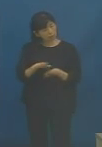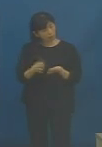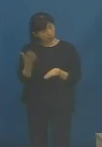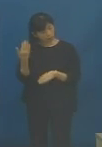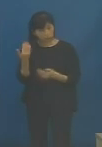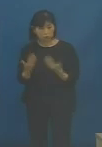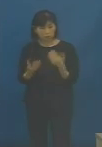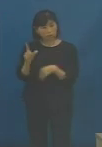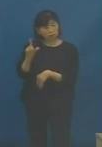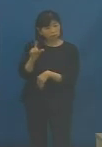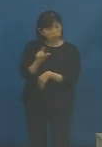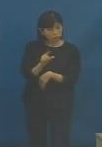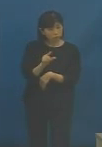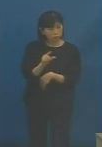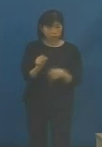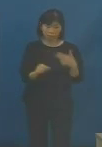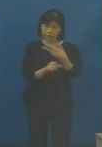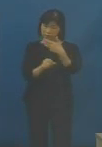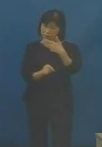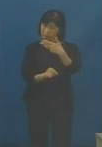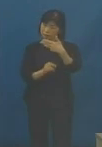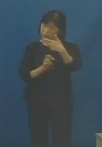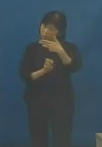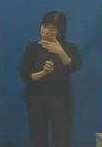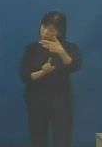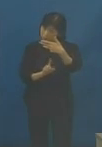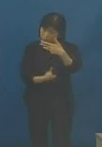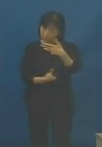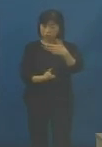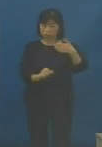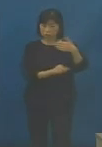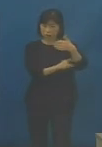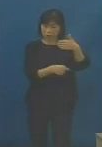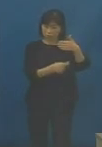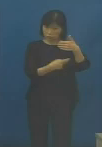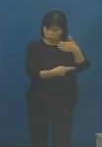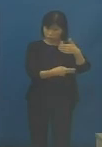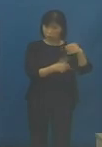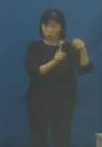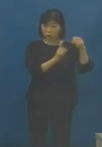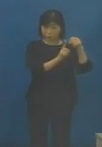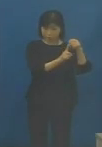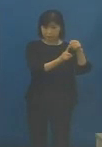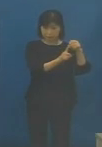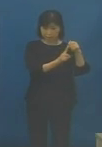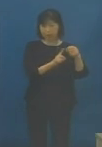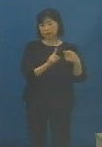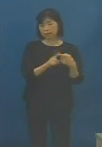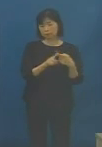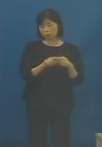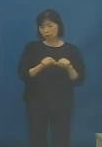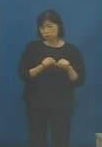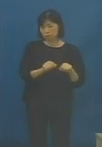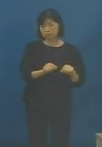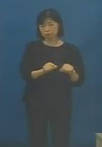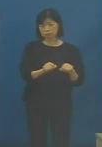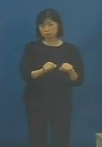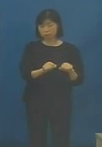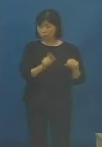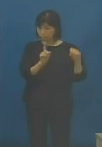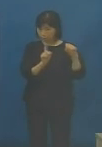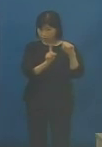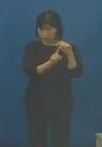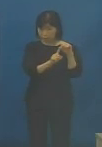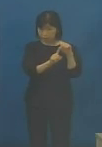この8月31日を当初を目指し、あるいは9月2日を目指して適用するよってこう言い始めたわけでありまして、